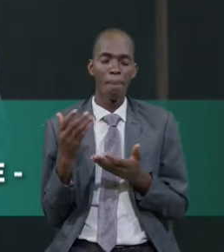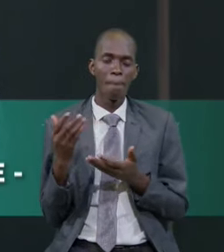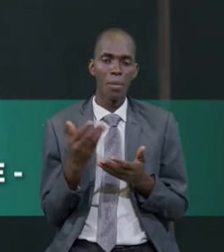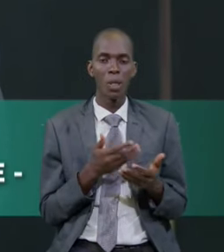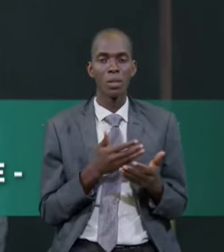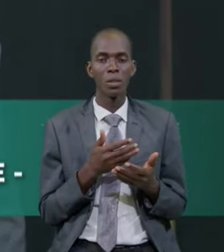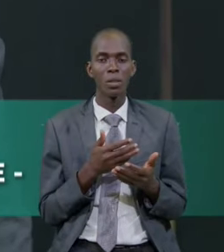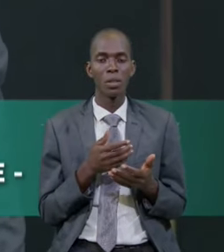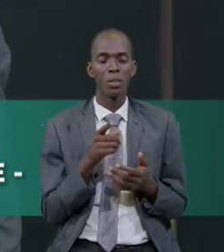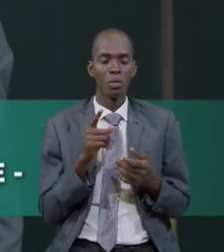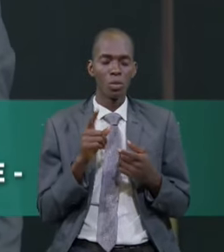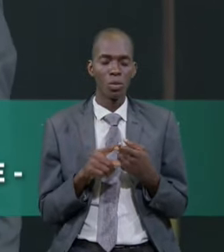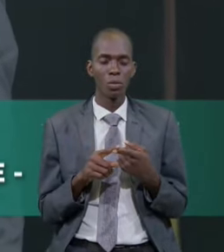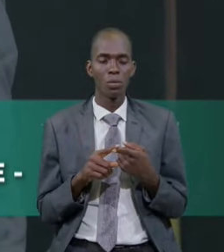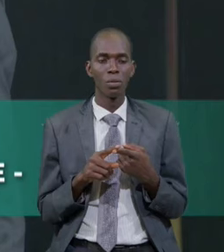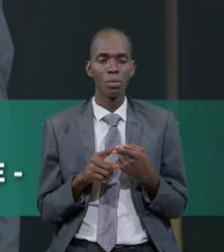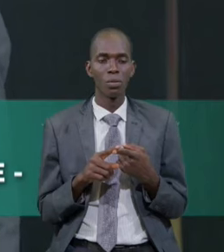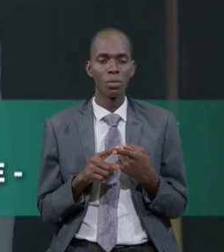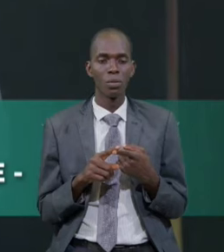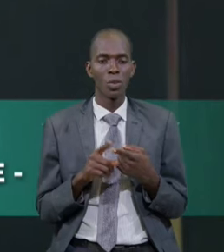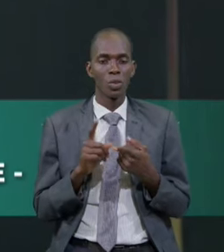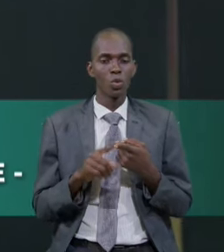Pour lui faire paître Jacob.